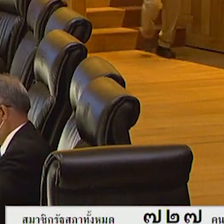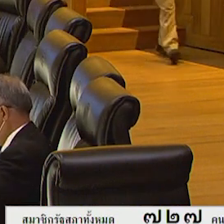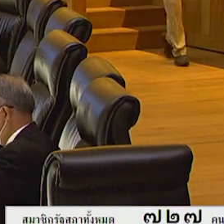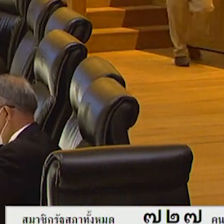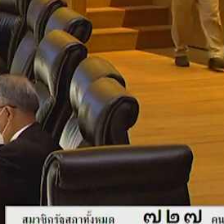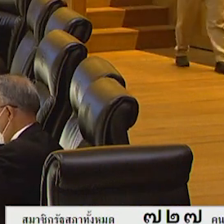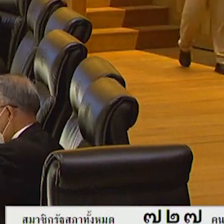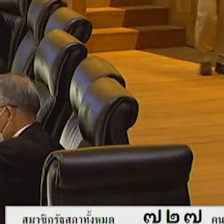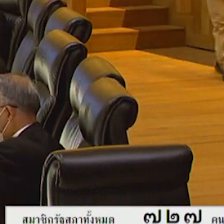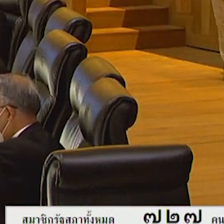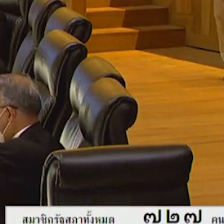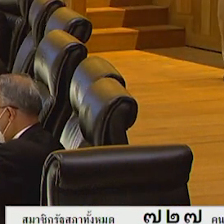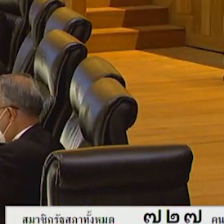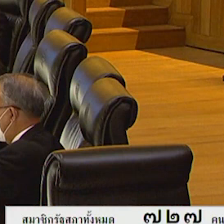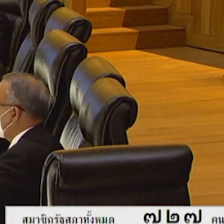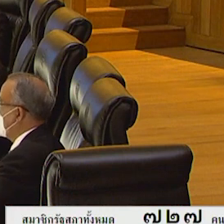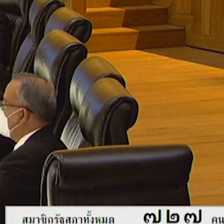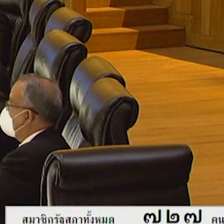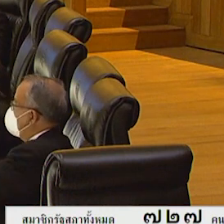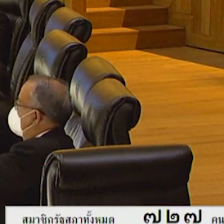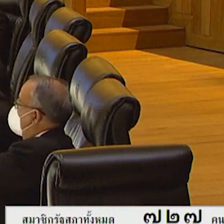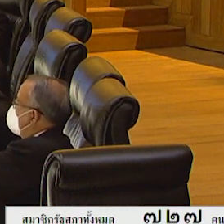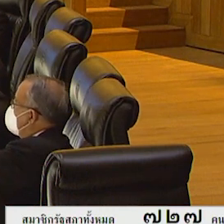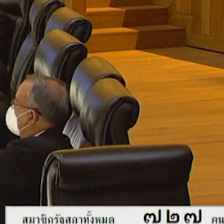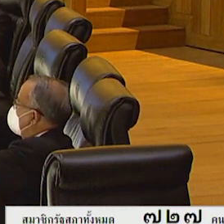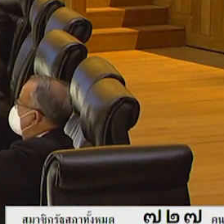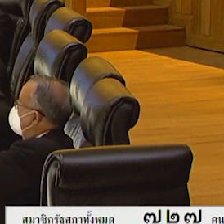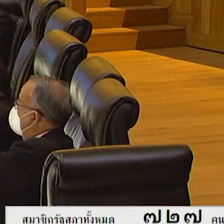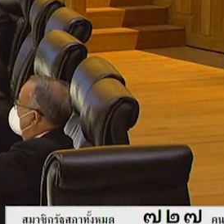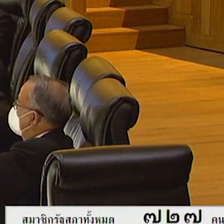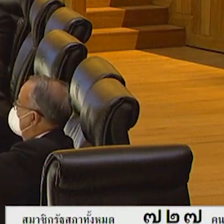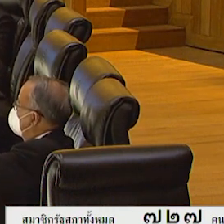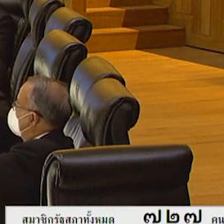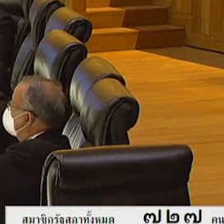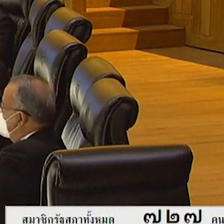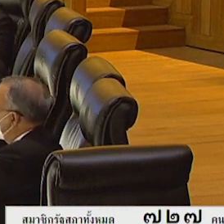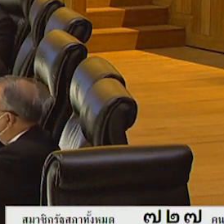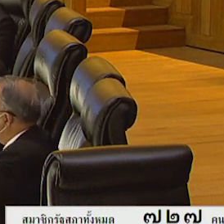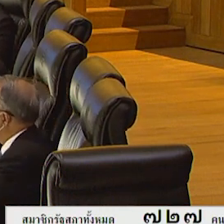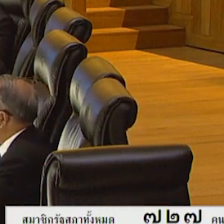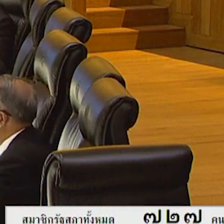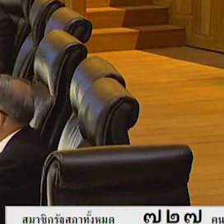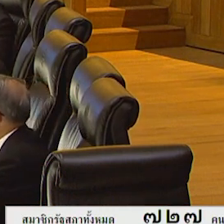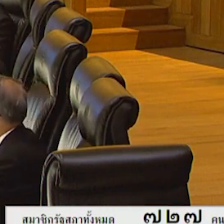พลตำรวจตรีสุรินทร์ปาเล่แสดงตนครับ447ครับ 447